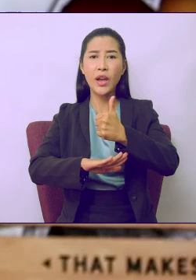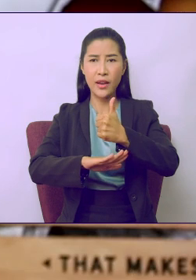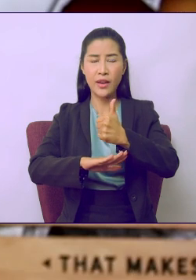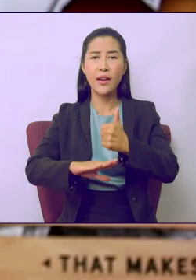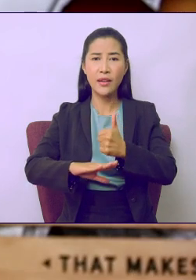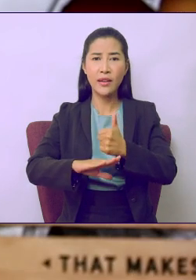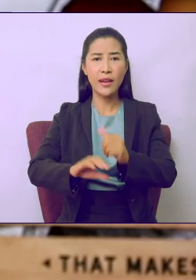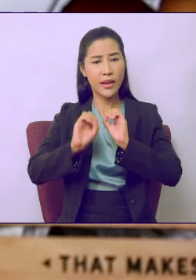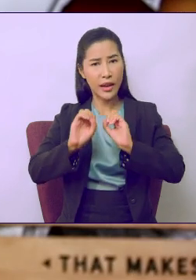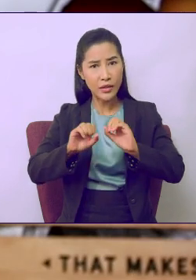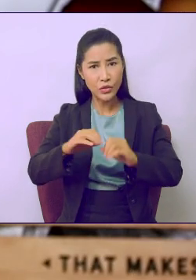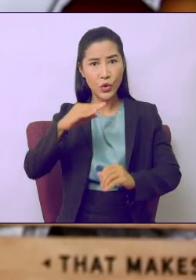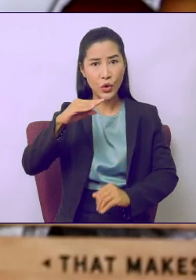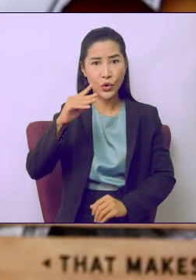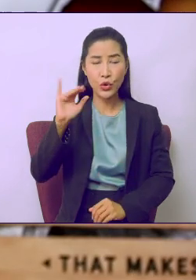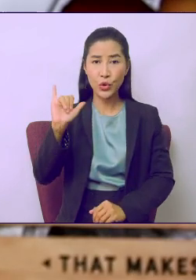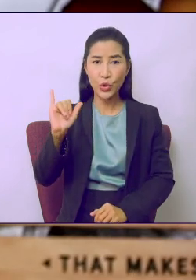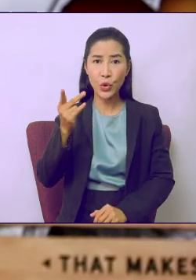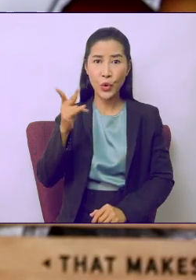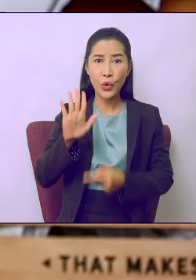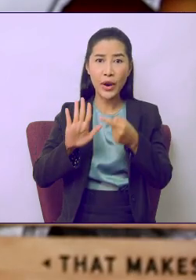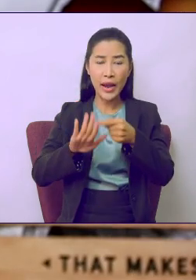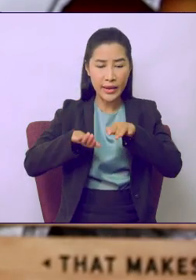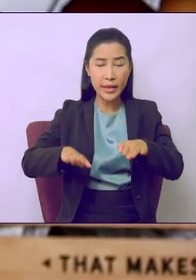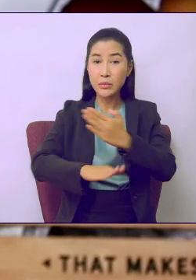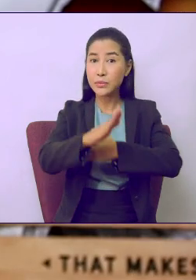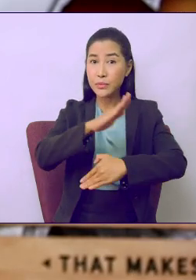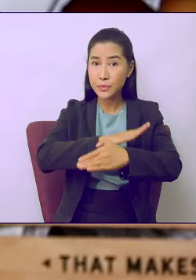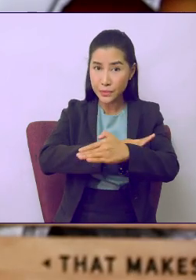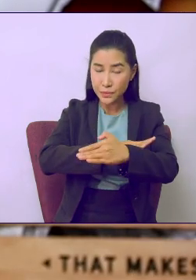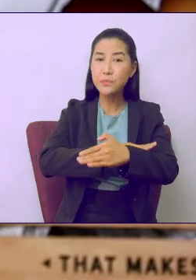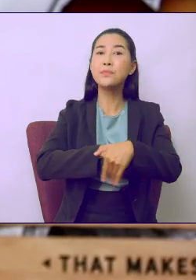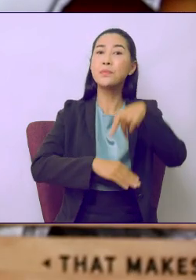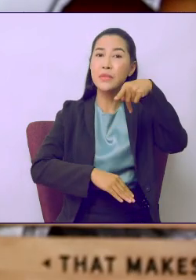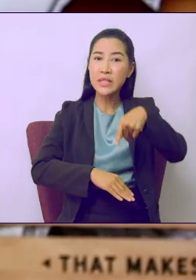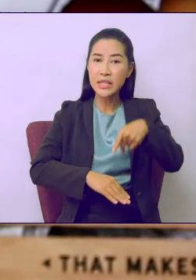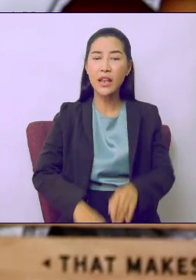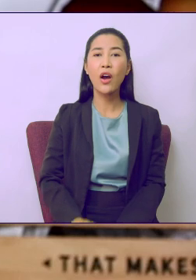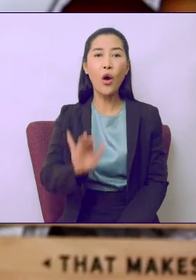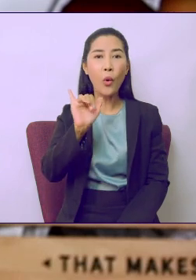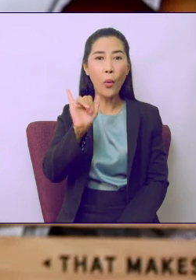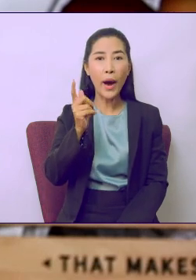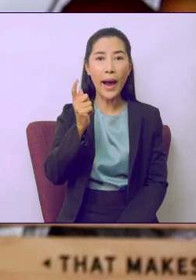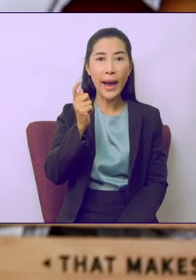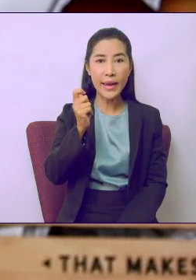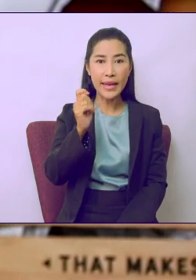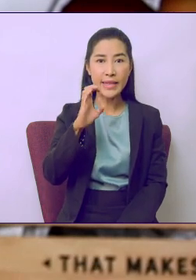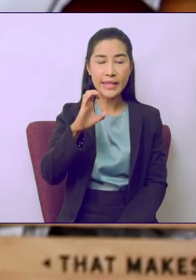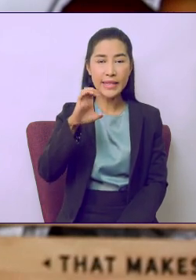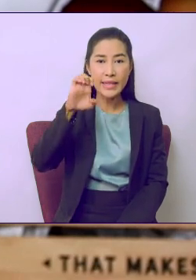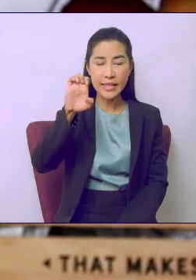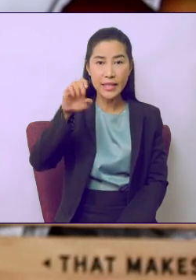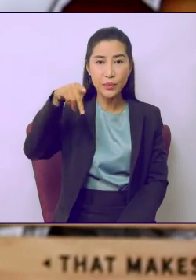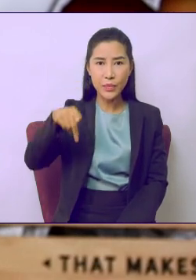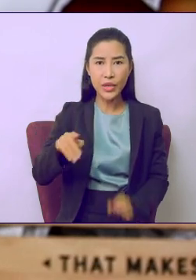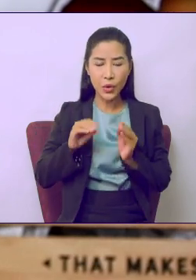ผมก็จะเป็นเชี่ยวชาญในกลุ่มเด็กพิเศษนะครับแล้วก็อ่า Y cepเนี่ยคือคือผู้ที่ให้การศึกษา